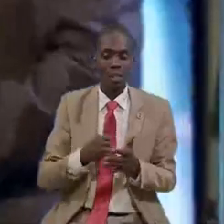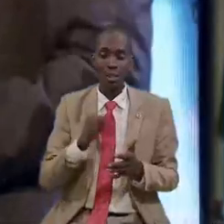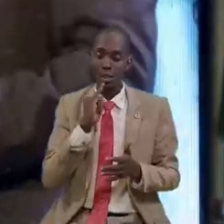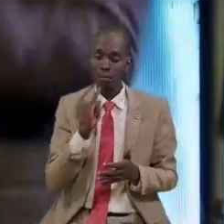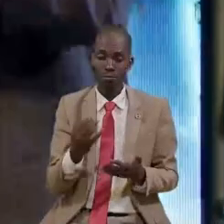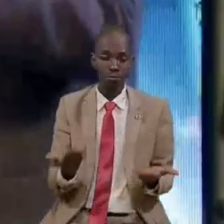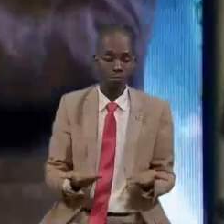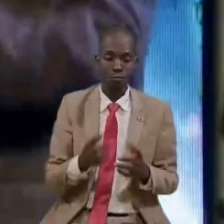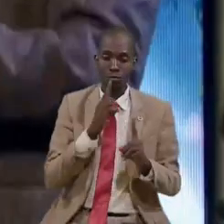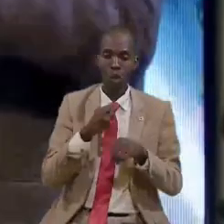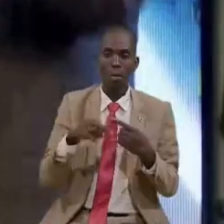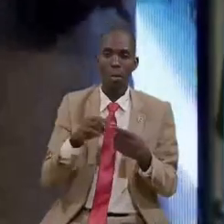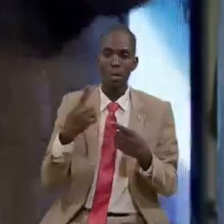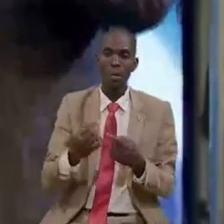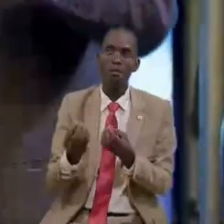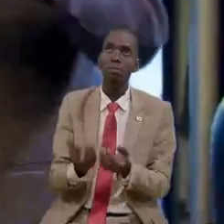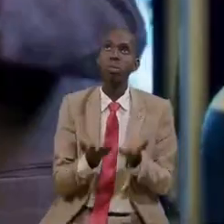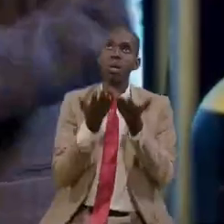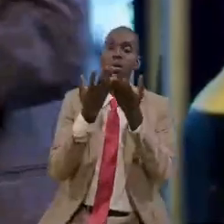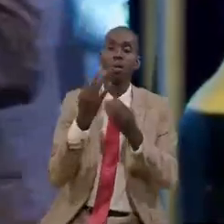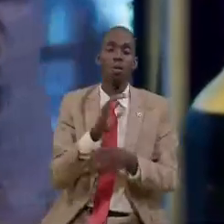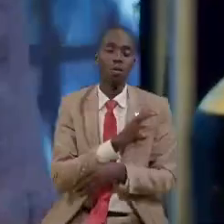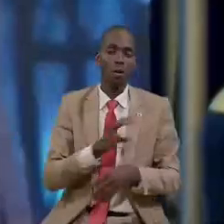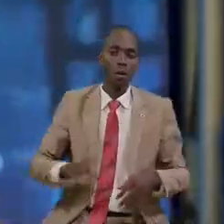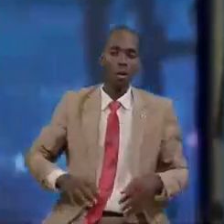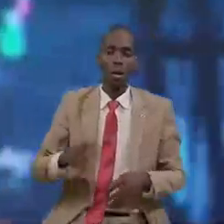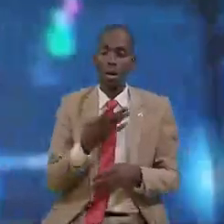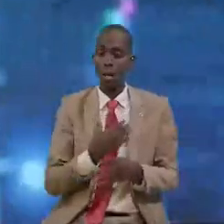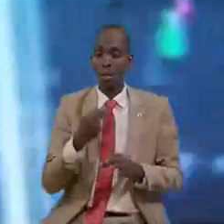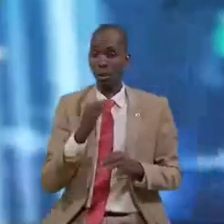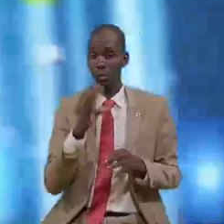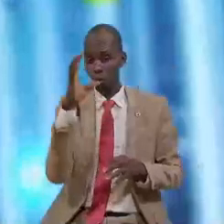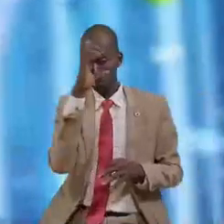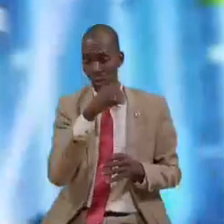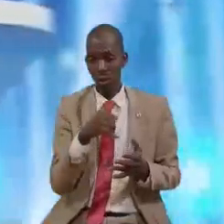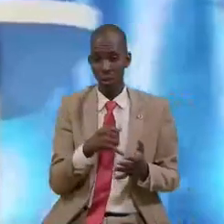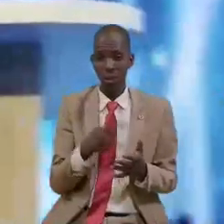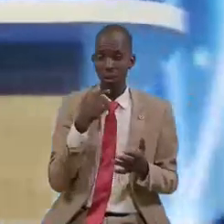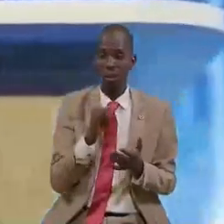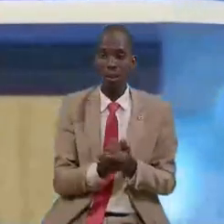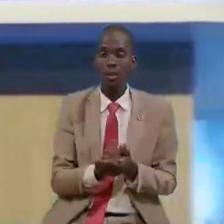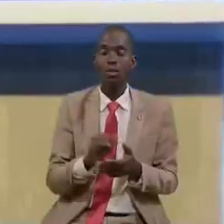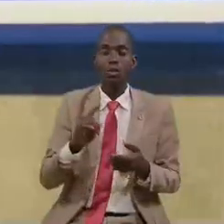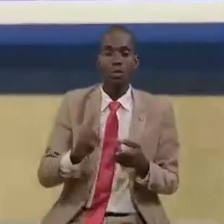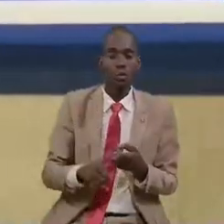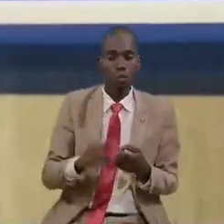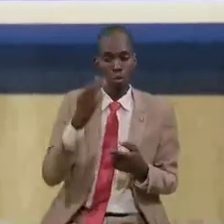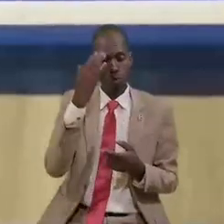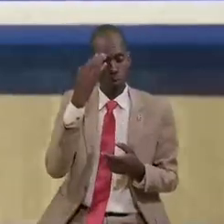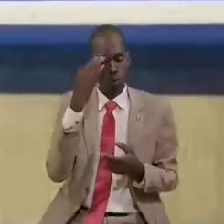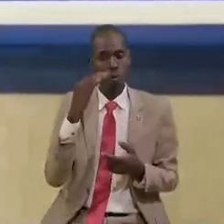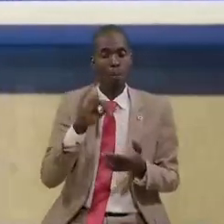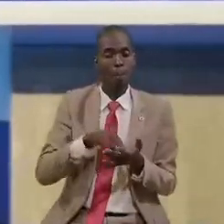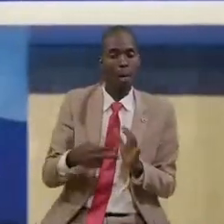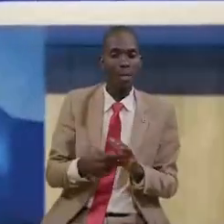du sacrifice de Christ, et que, pourquoi vous ne ratiez pas cela, il dit, car Dieu